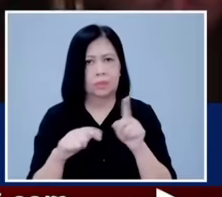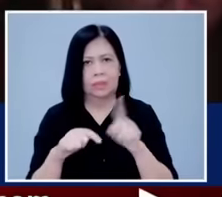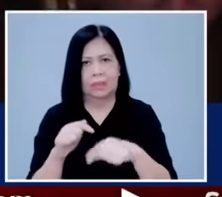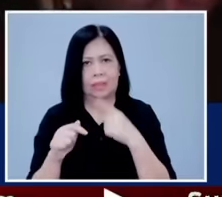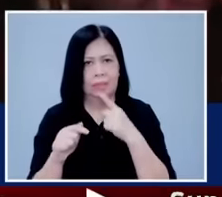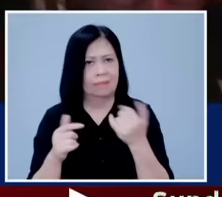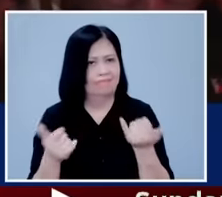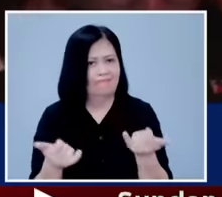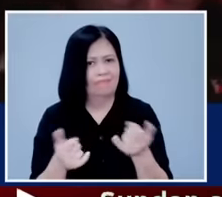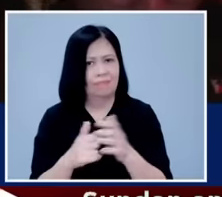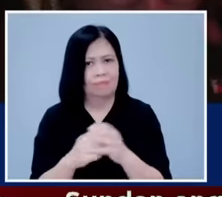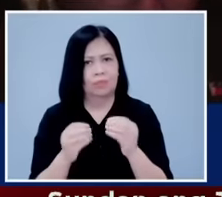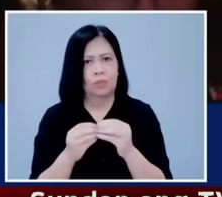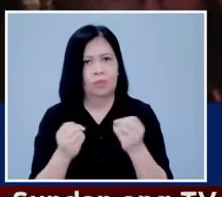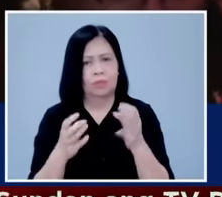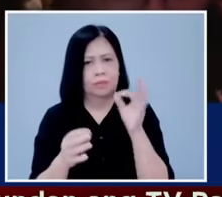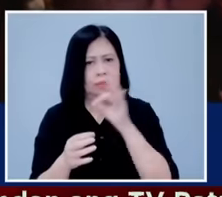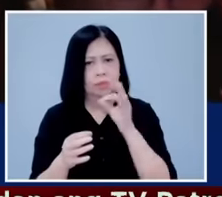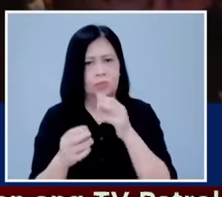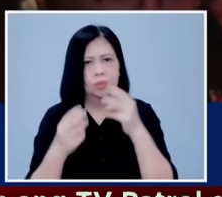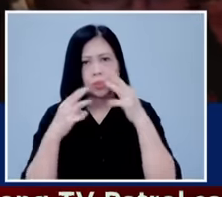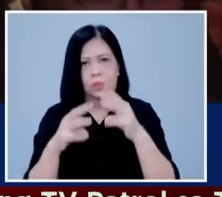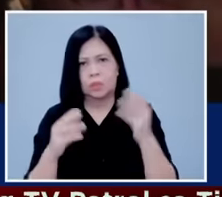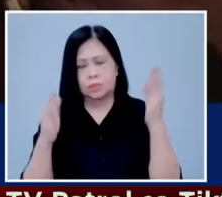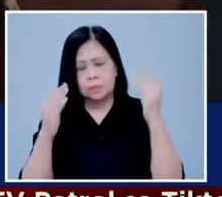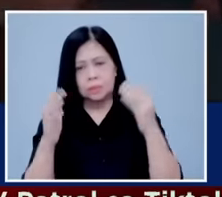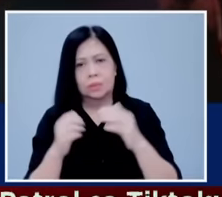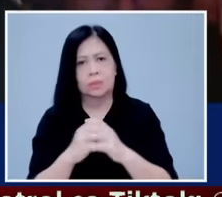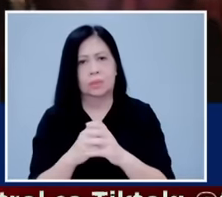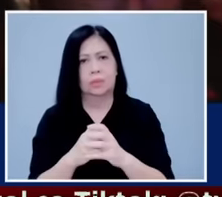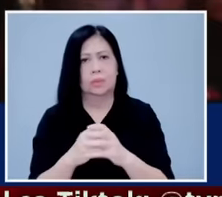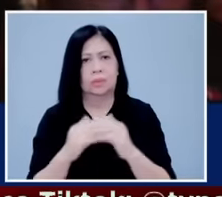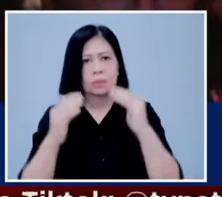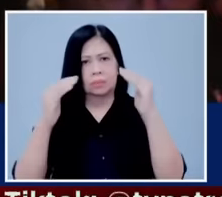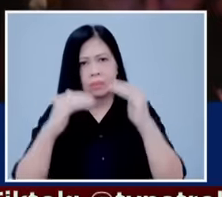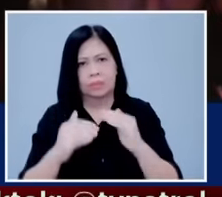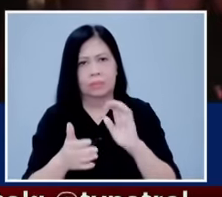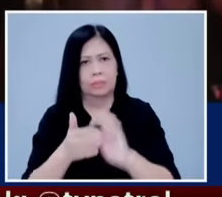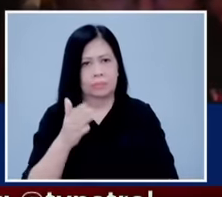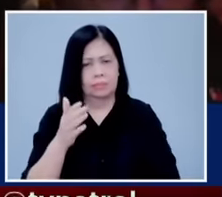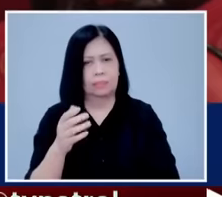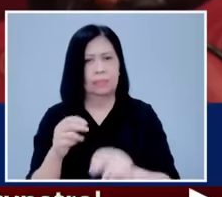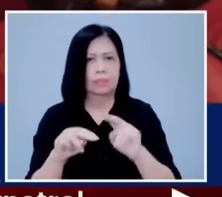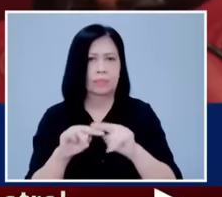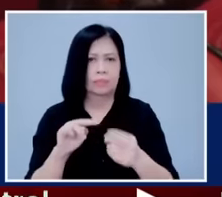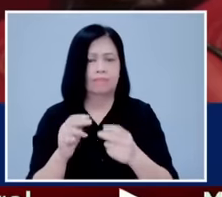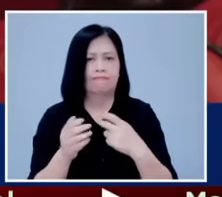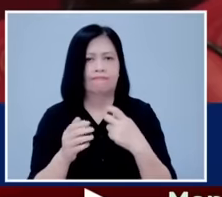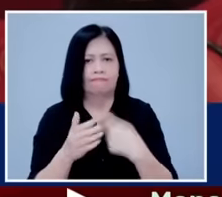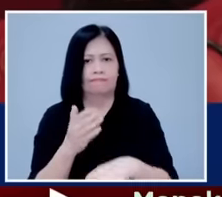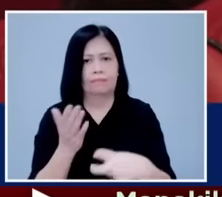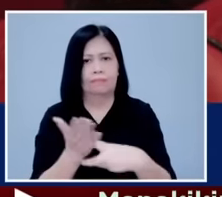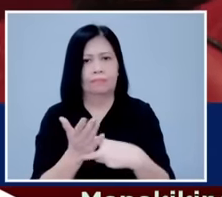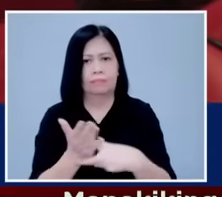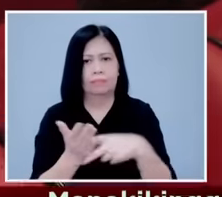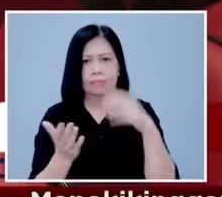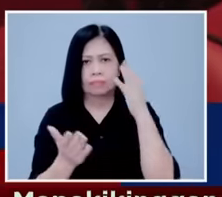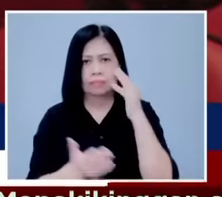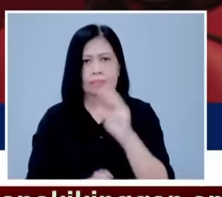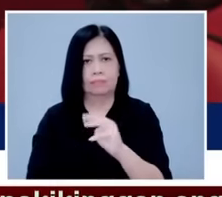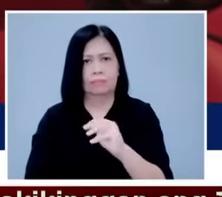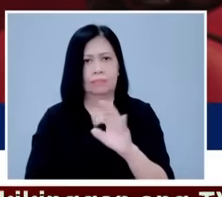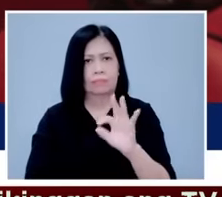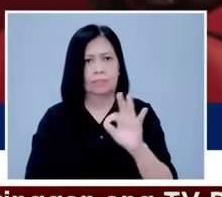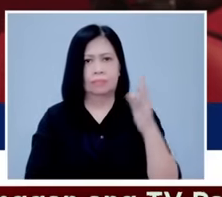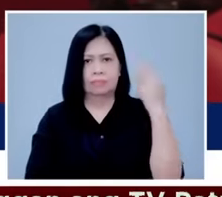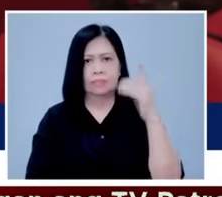yan ngayon. Para mas marami Pilipino ang manood, sana ibaba ang presyo ng ticket. Alam naman natin na ang MMFF noon-noon pa,